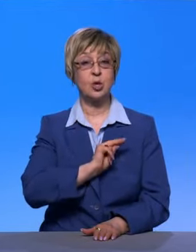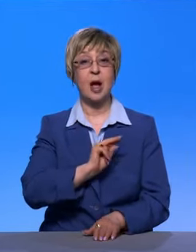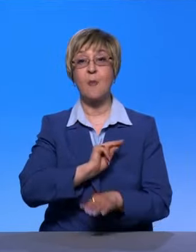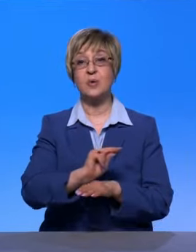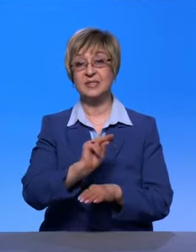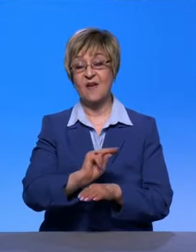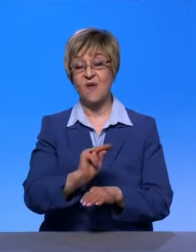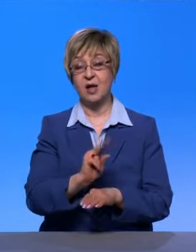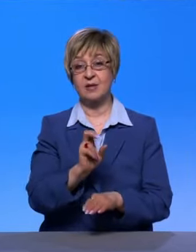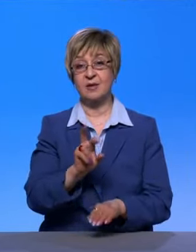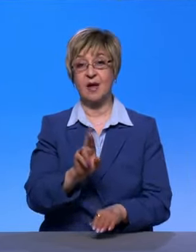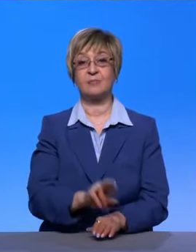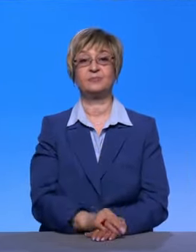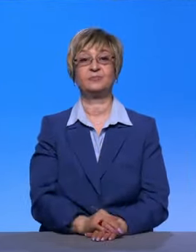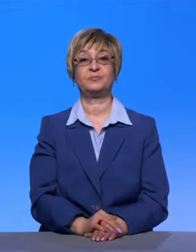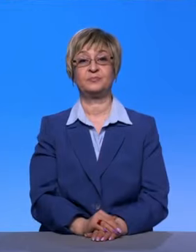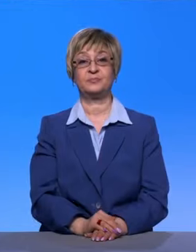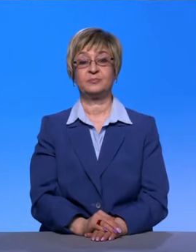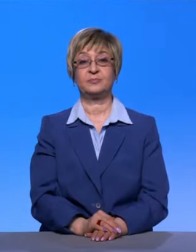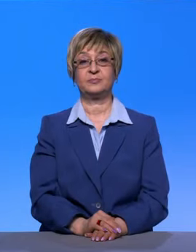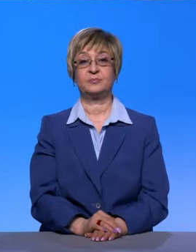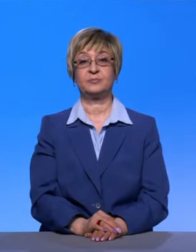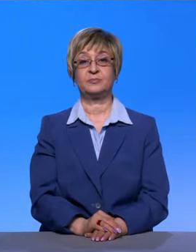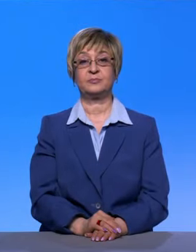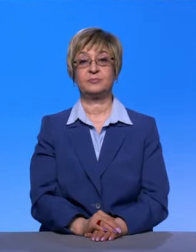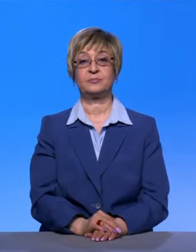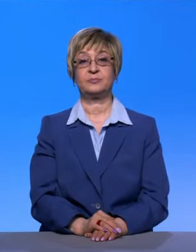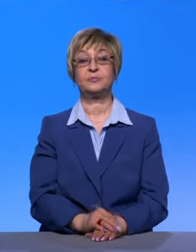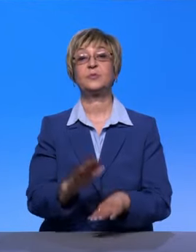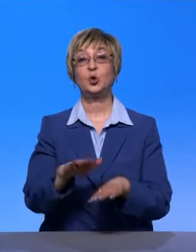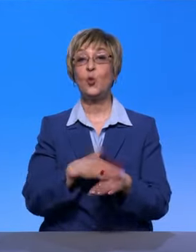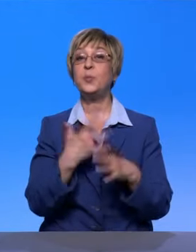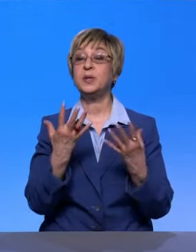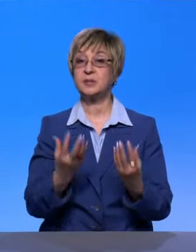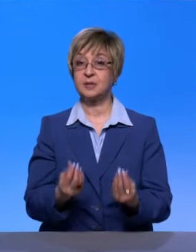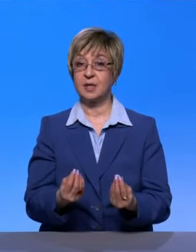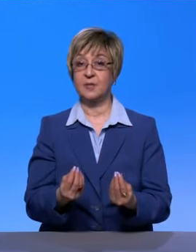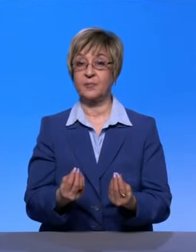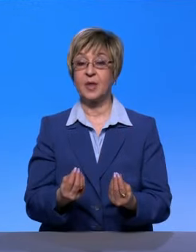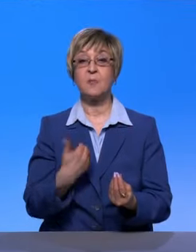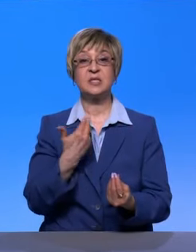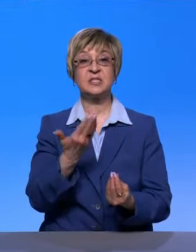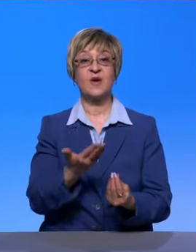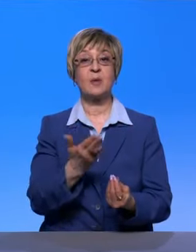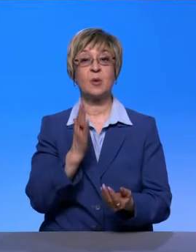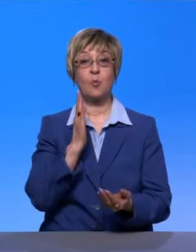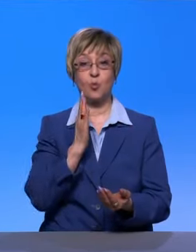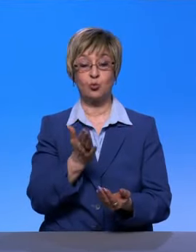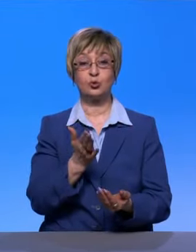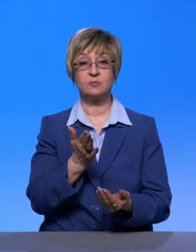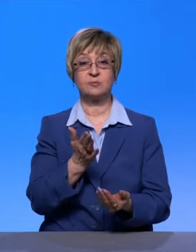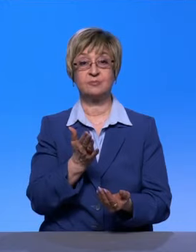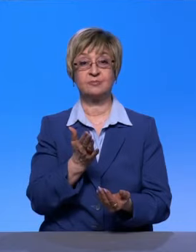Хиггса на студии. Здравствуйте, Борис Валентинович. Добрый день, Алена. Добрый день. Мы сегодня, наверное, с вами будем оппонентами, я так подозреваю.